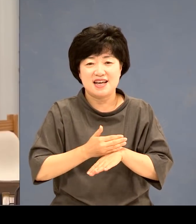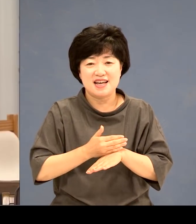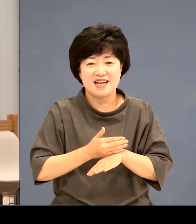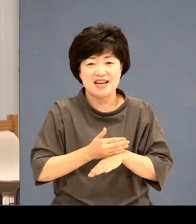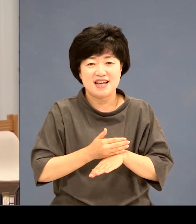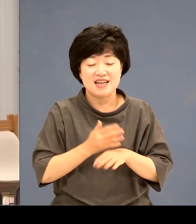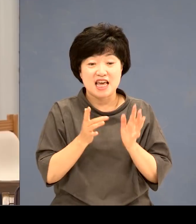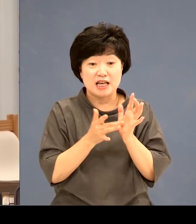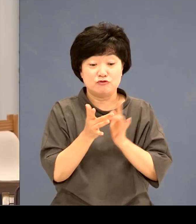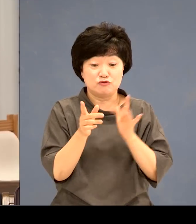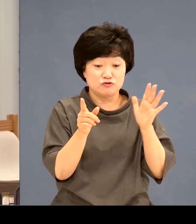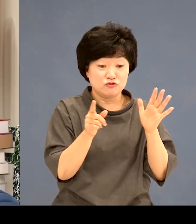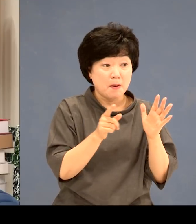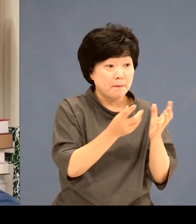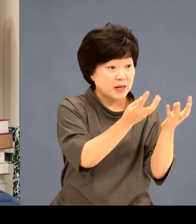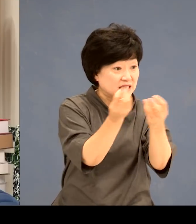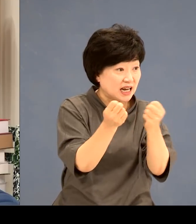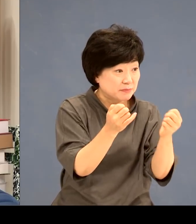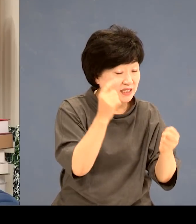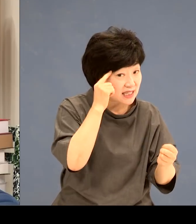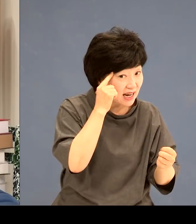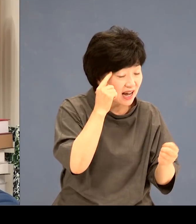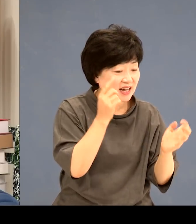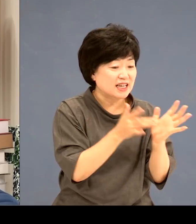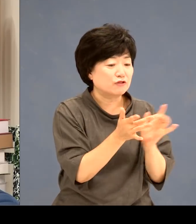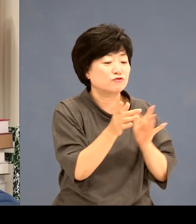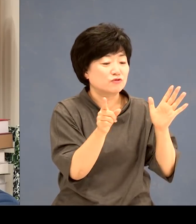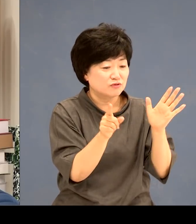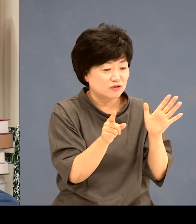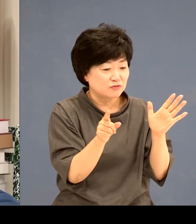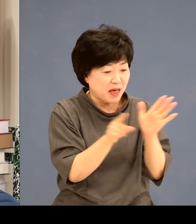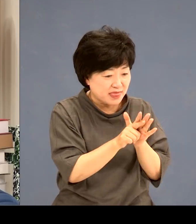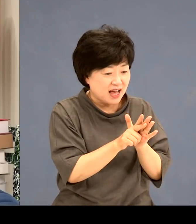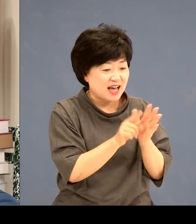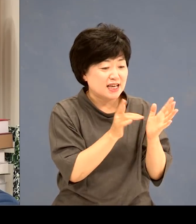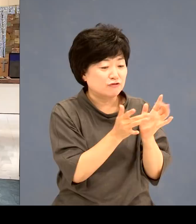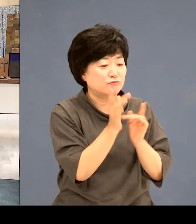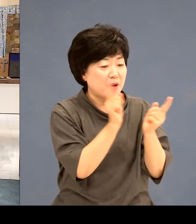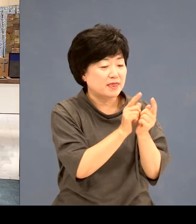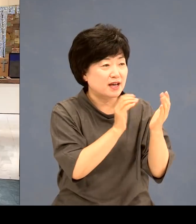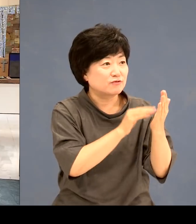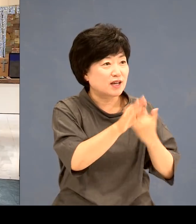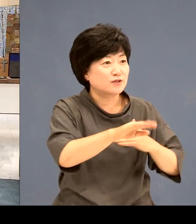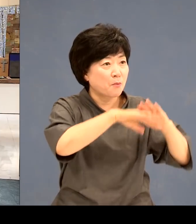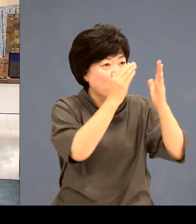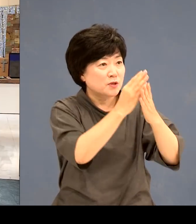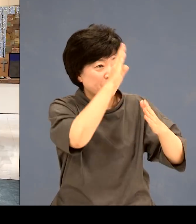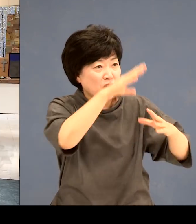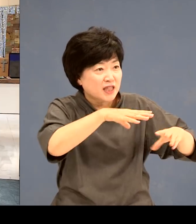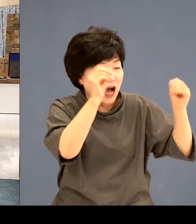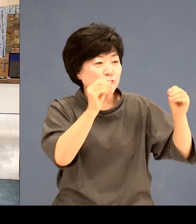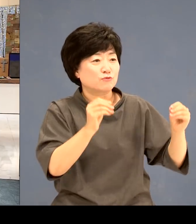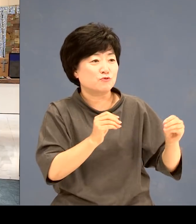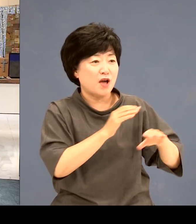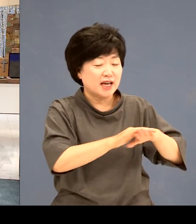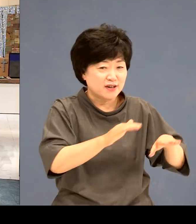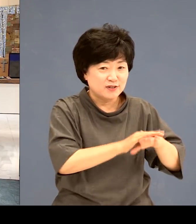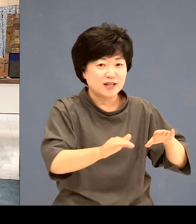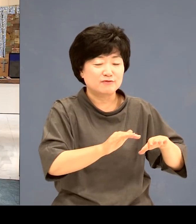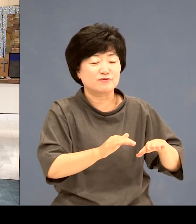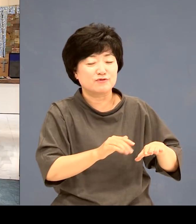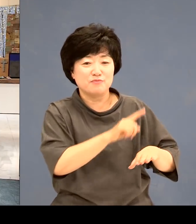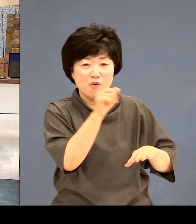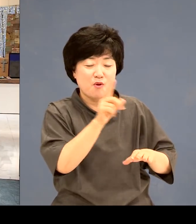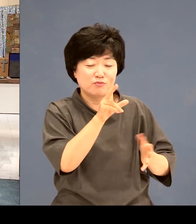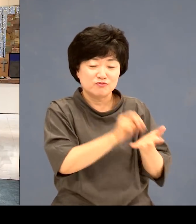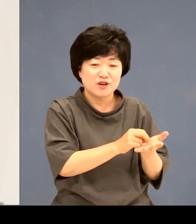아마 많은 분들은 예수님을 만나면 나의 모든 문제가 해결이 되고 맞습니다. 병이 이제 낫기를 원하지만 지금 생각해 보면